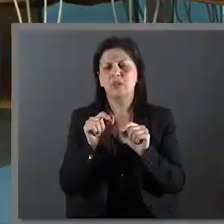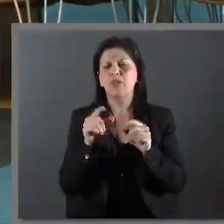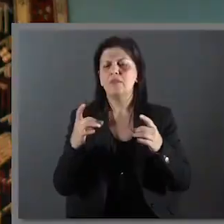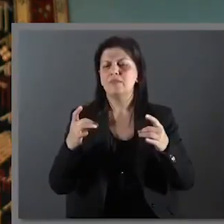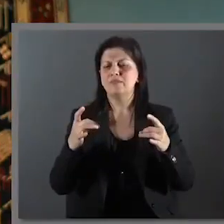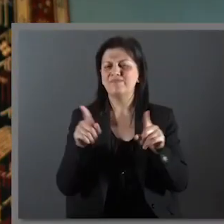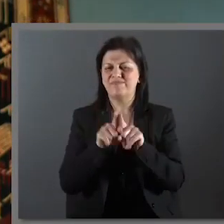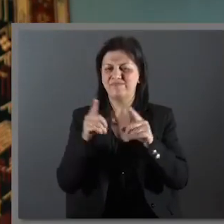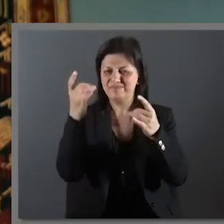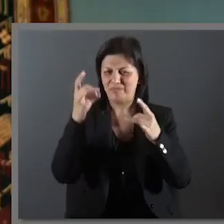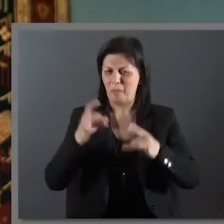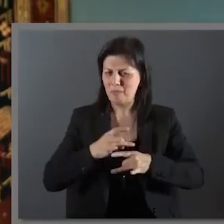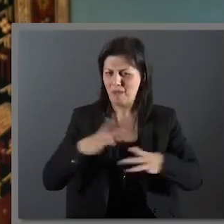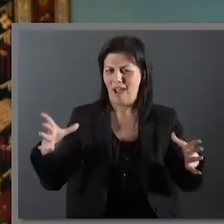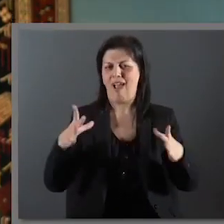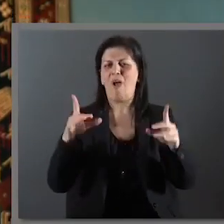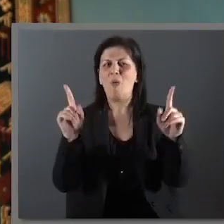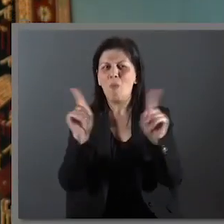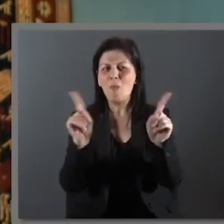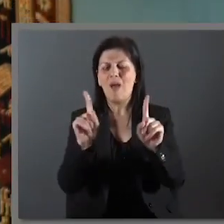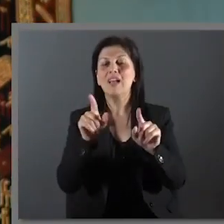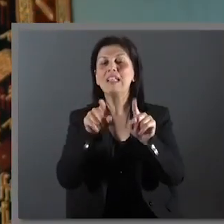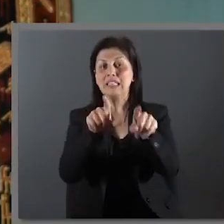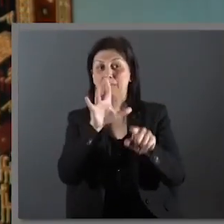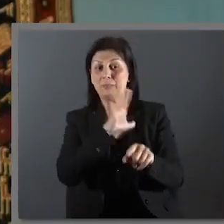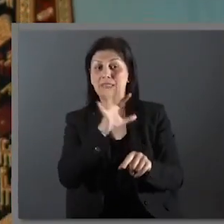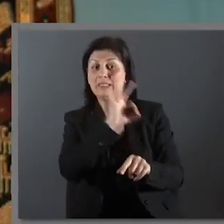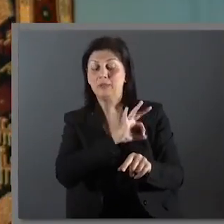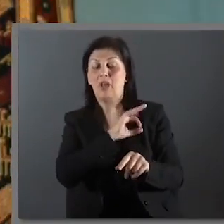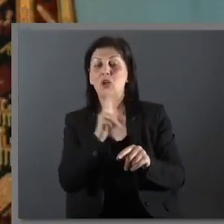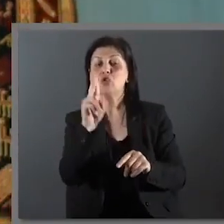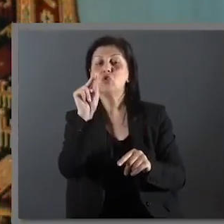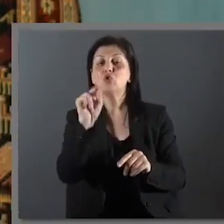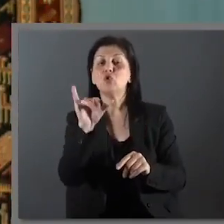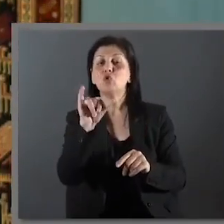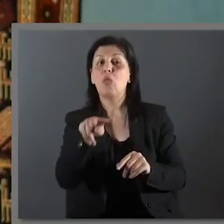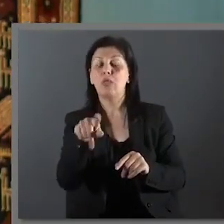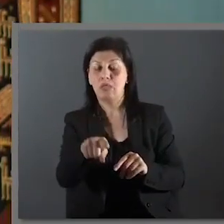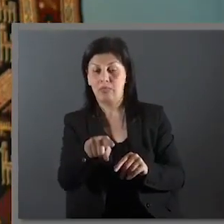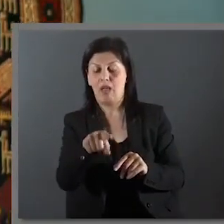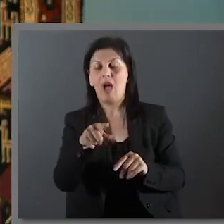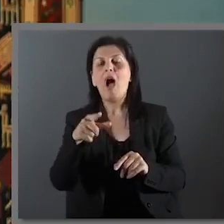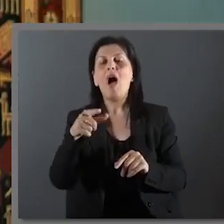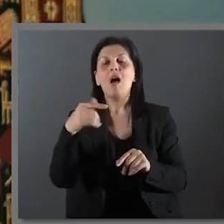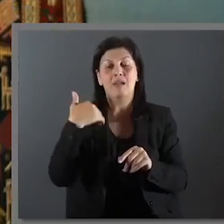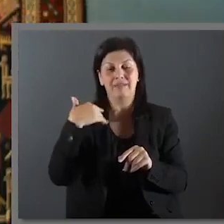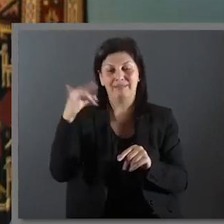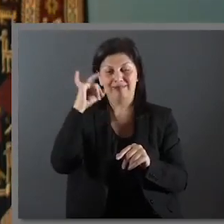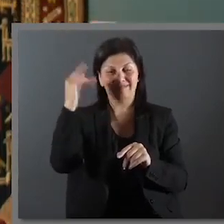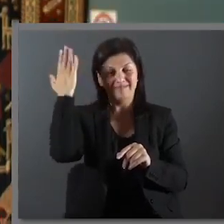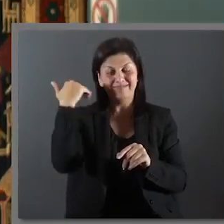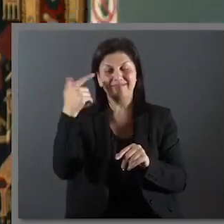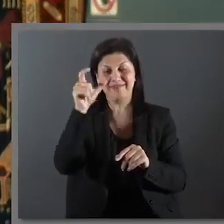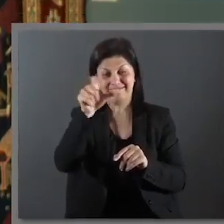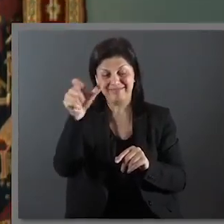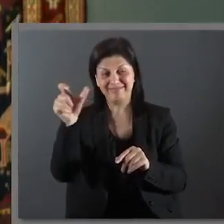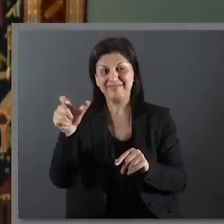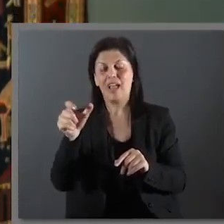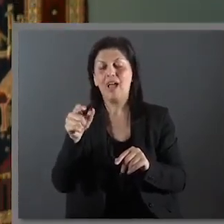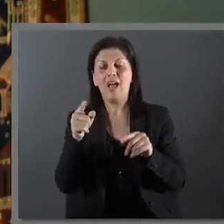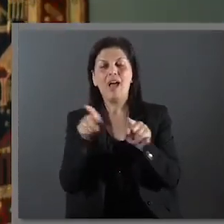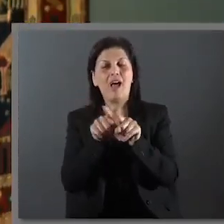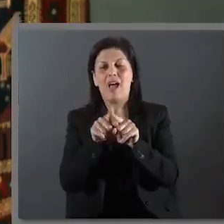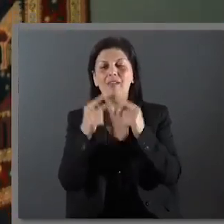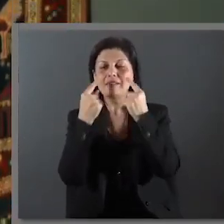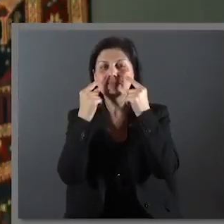mərasimlərdə bəzəmək üçün çullardan istifadə olunurdu. Nənələrimiz bədnəzərdən qorumaq üçün həmin